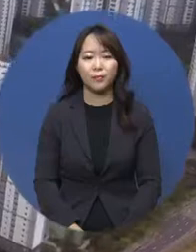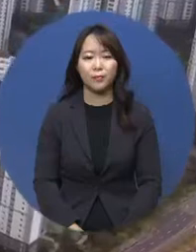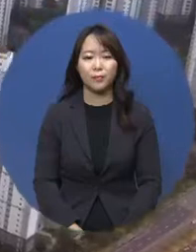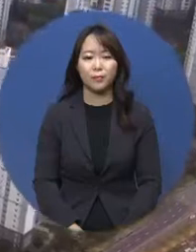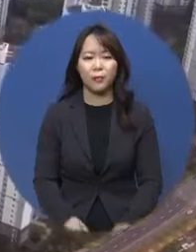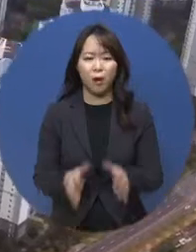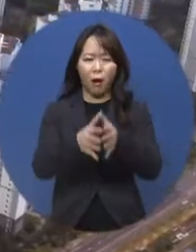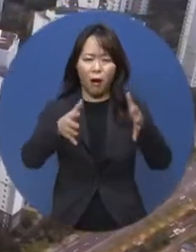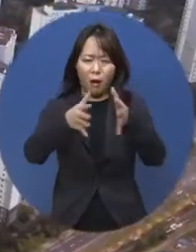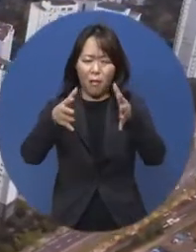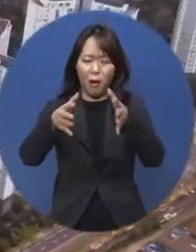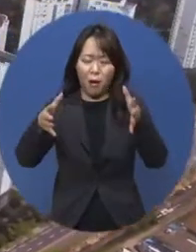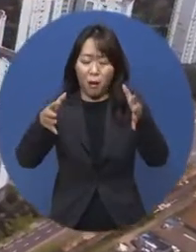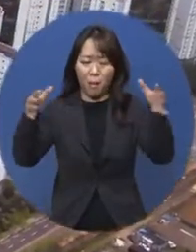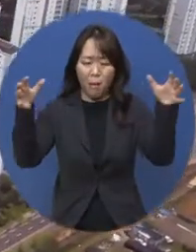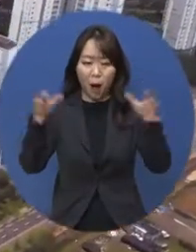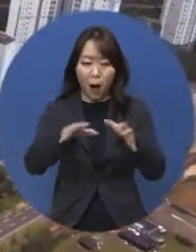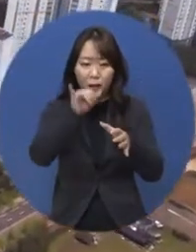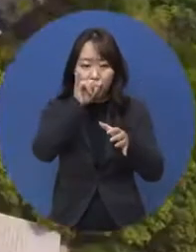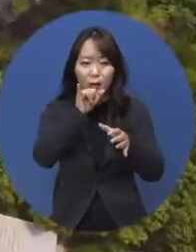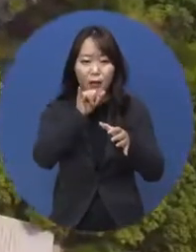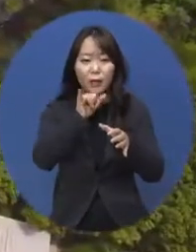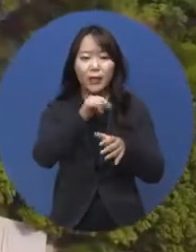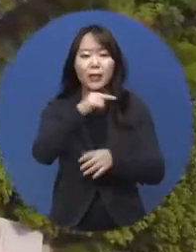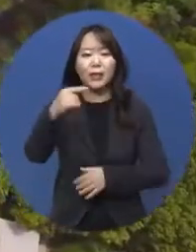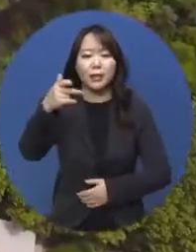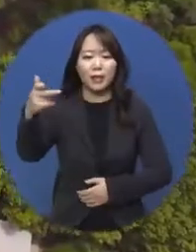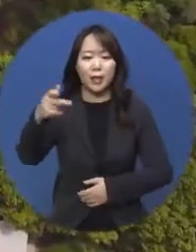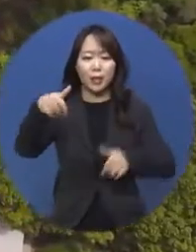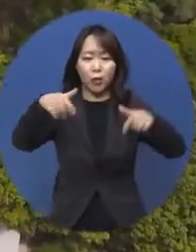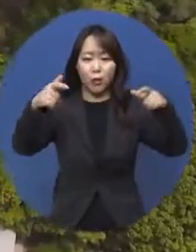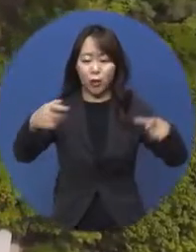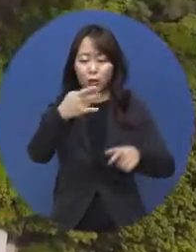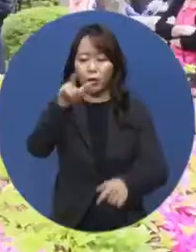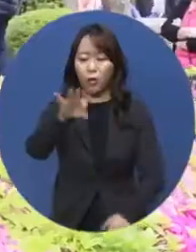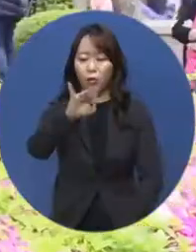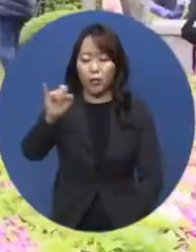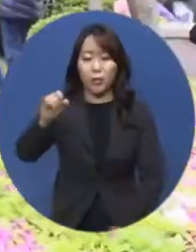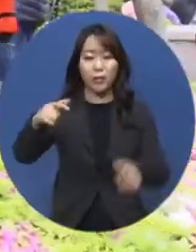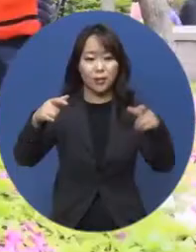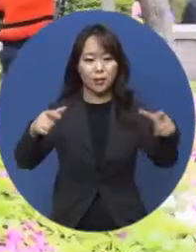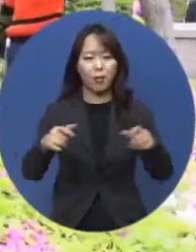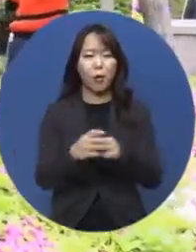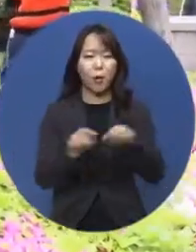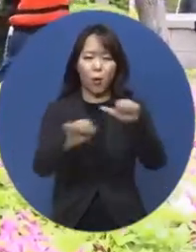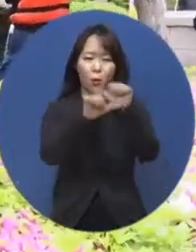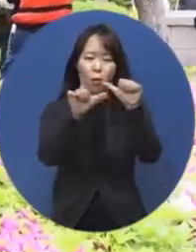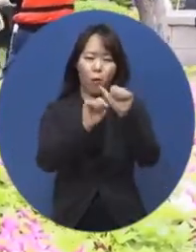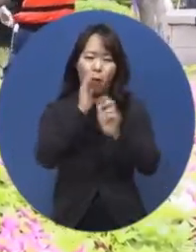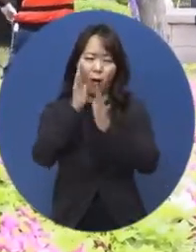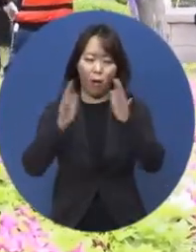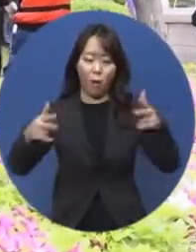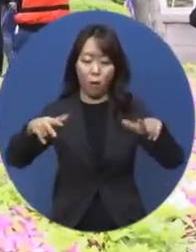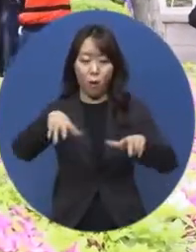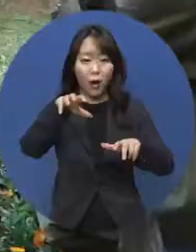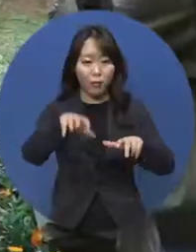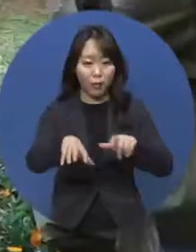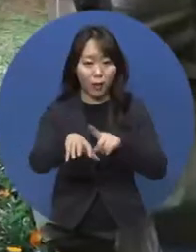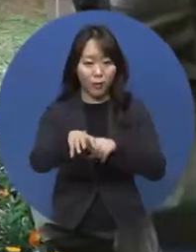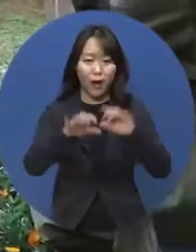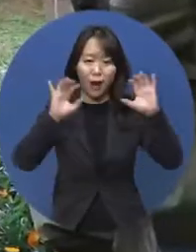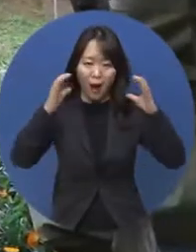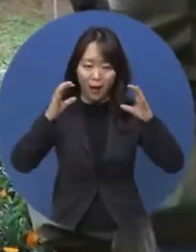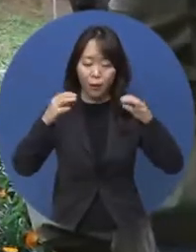초고층 아파트들이 밀집한 고양시 일산 서구의 덕이지구. 5월에 초록물결 가득한 단지 내 공원에